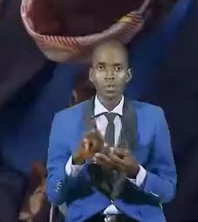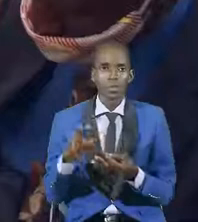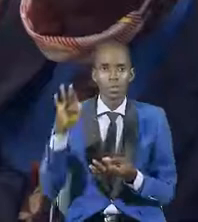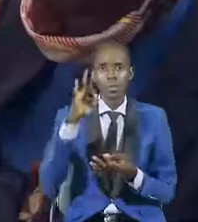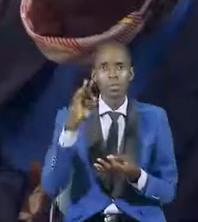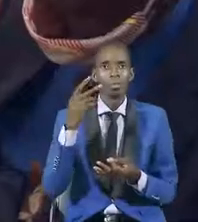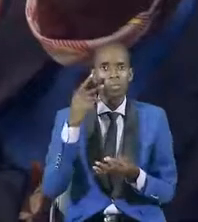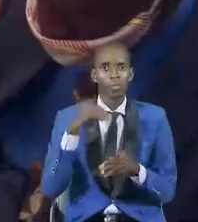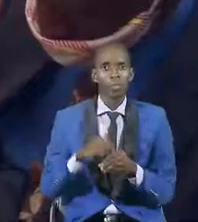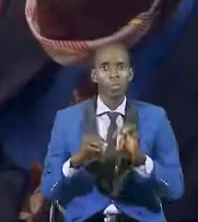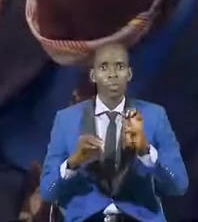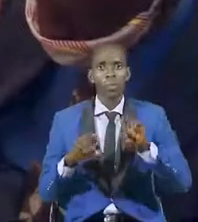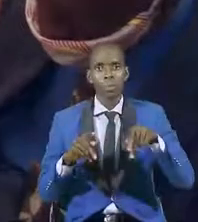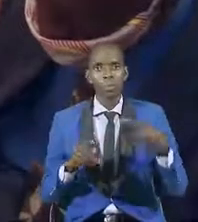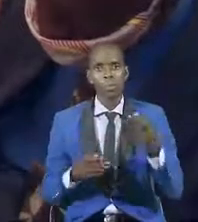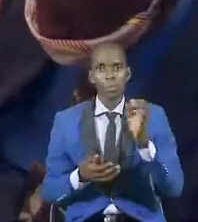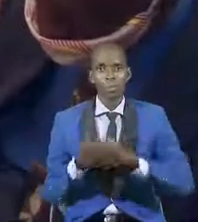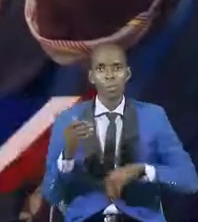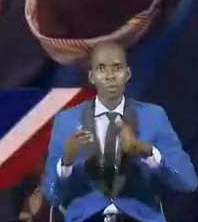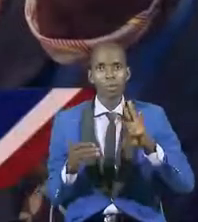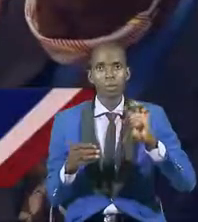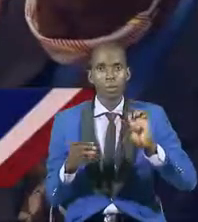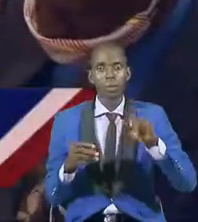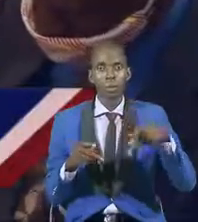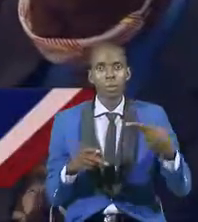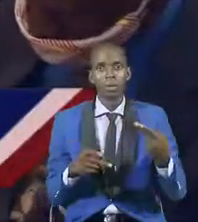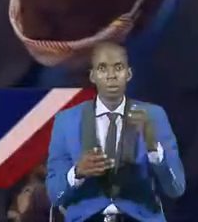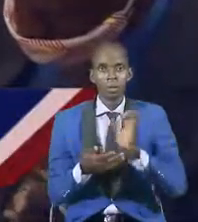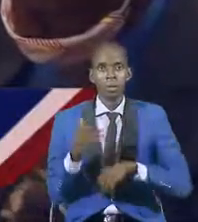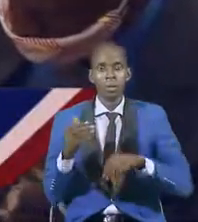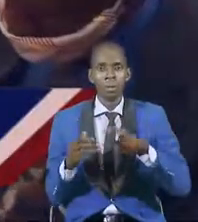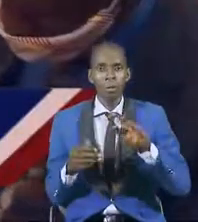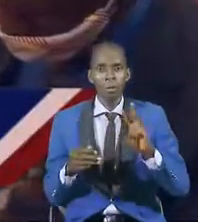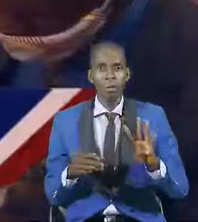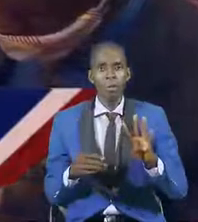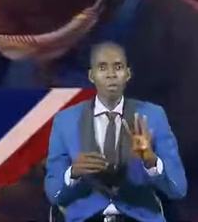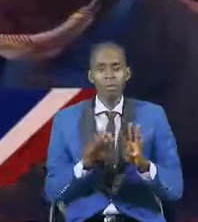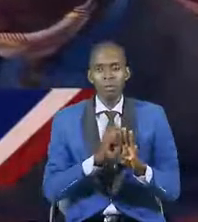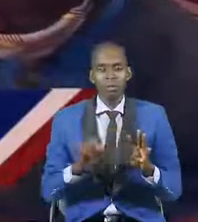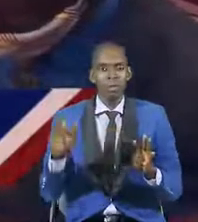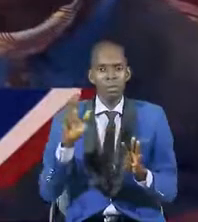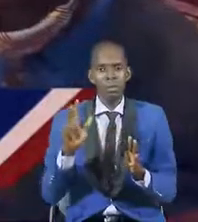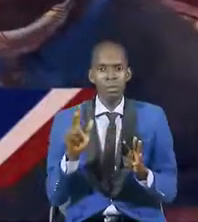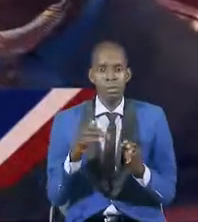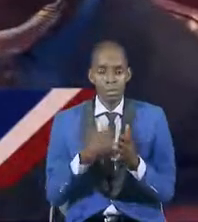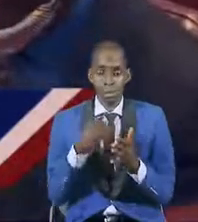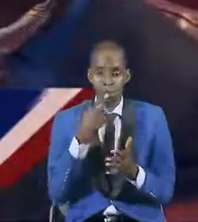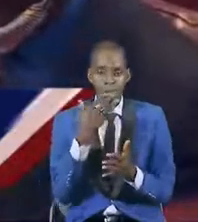du Saint-Esprit. Éphésiens 4, Éphésiens